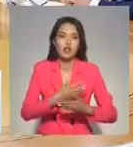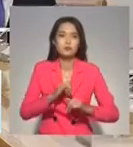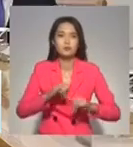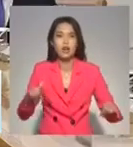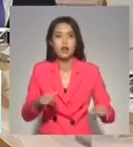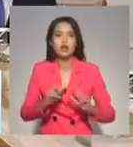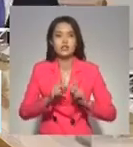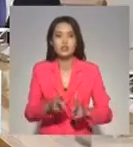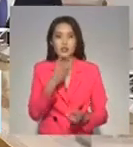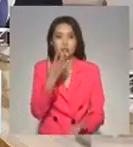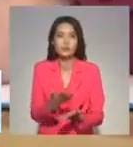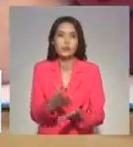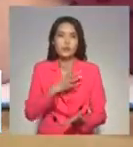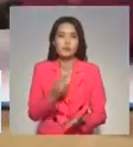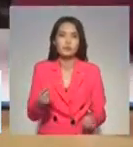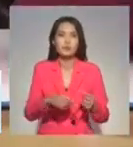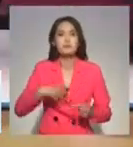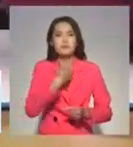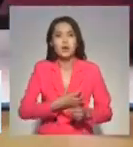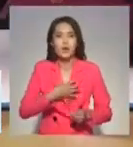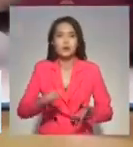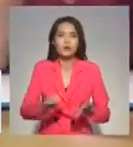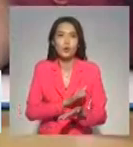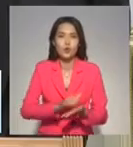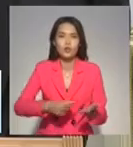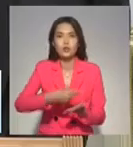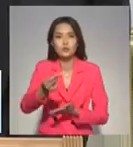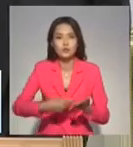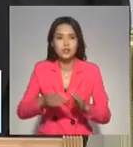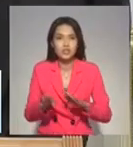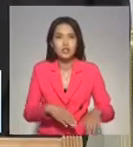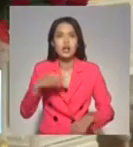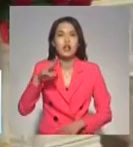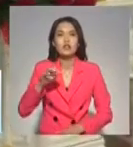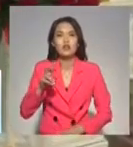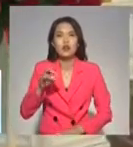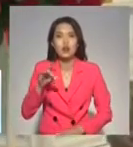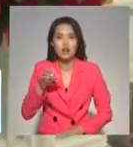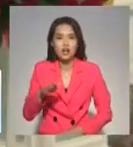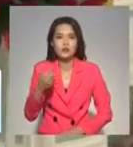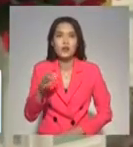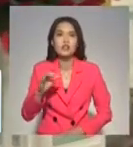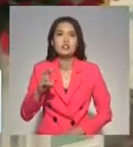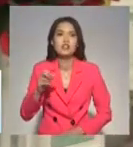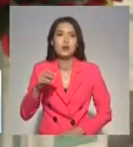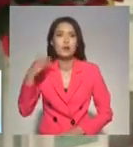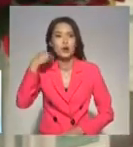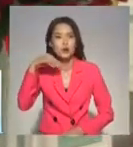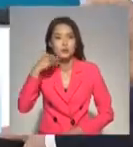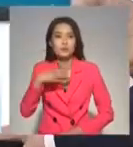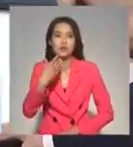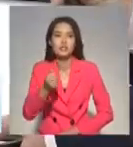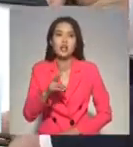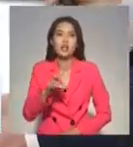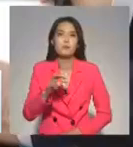жөнінде келіссөз жүргізді. Бір қатар маңызды құжаттарға қол қойғаннан кейін Қасым Жомарт Тоқаев Сингапур президенті Халима